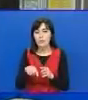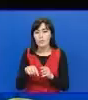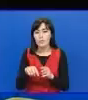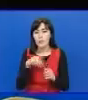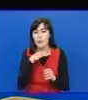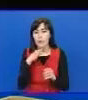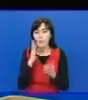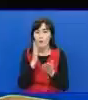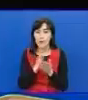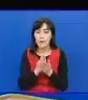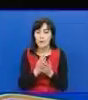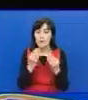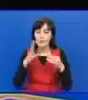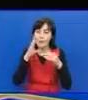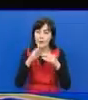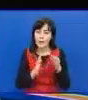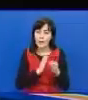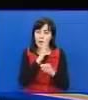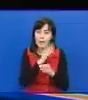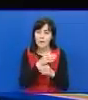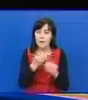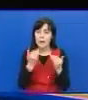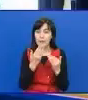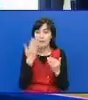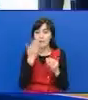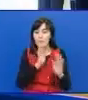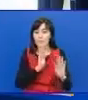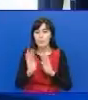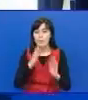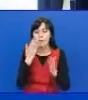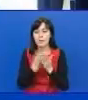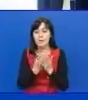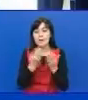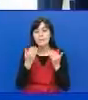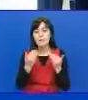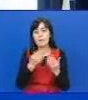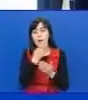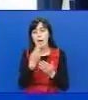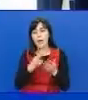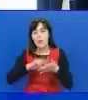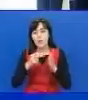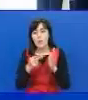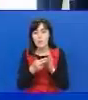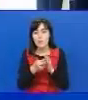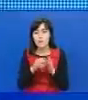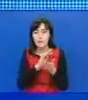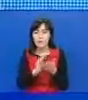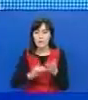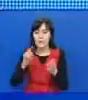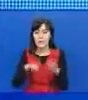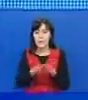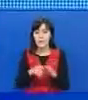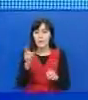беремін. Бұл күні кеш қонақтарының назарына арнайы сурет көрмесі ұсынылды. Онда сәулетшінің архитектуралық жобалары жинақталған. Сол арқылы